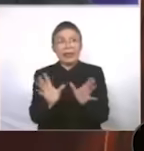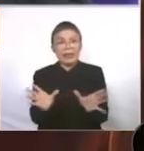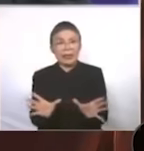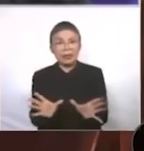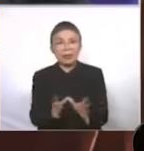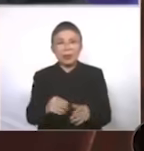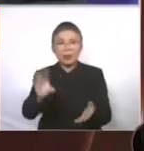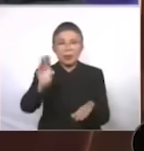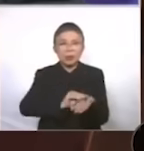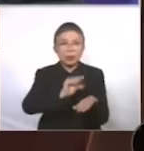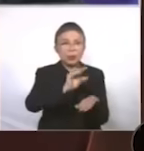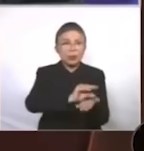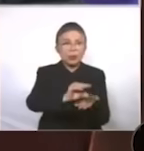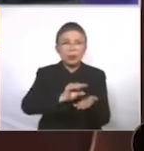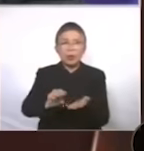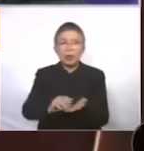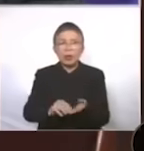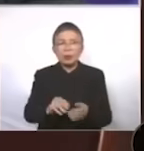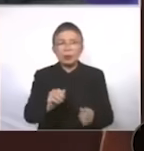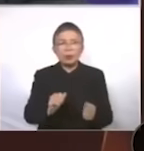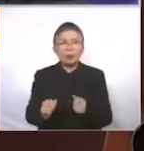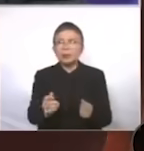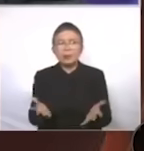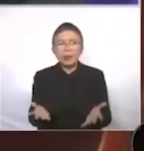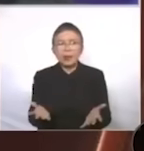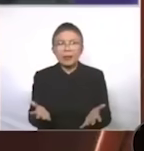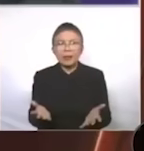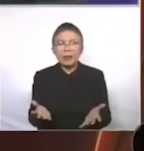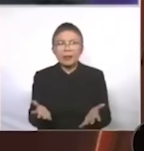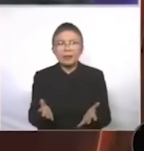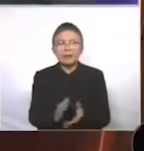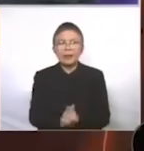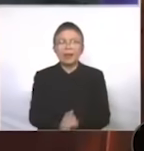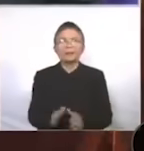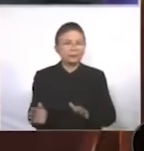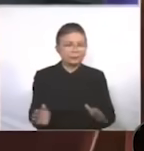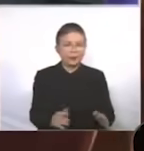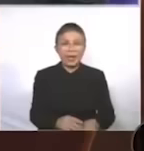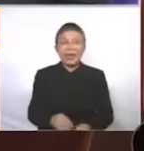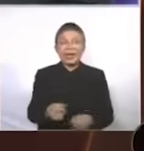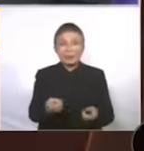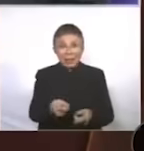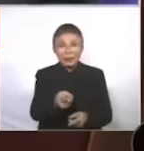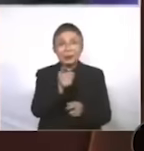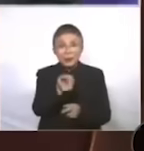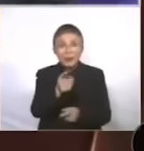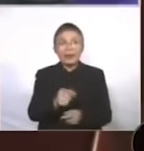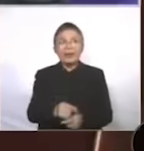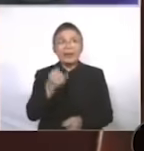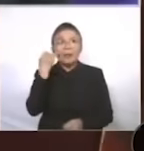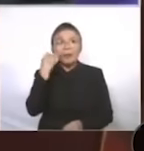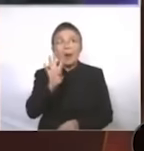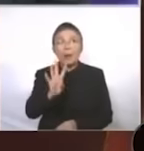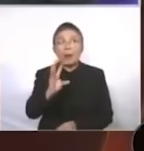hasil yang memang sudah tidak mengenakkan ya Ee sudah dikasih duit ada kekuasaan ada ini dan lain